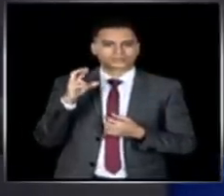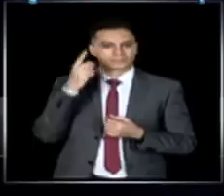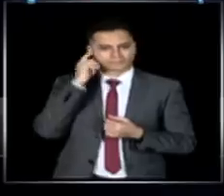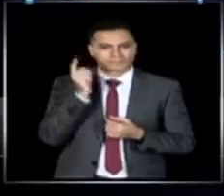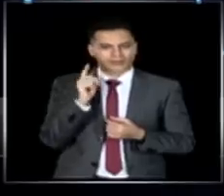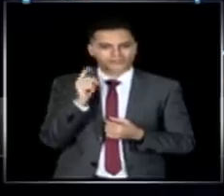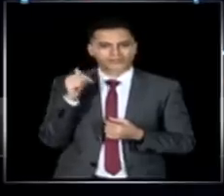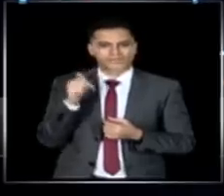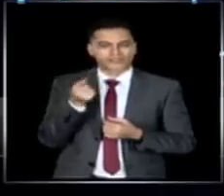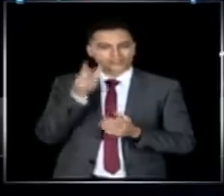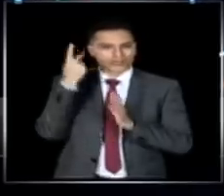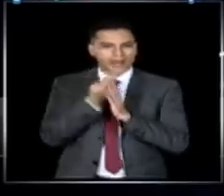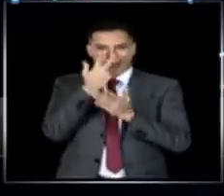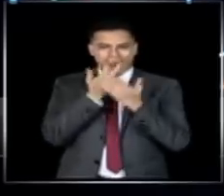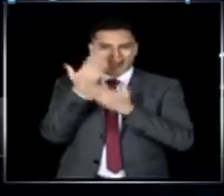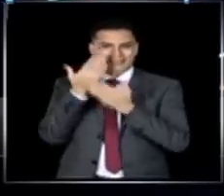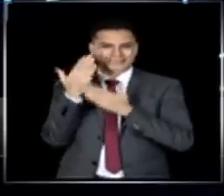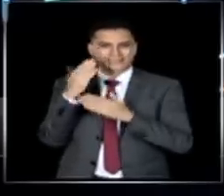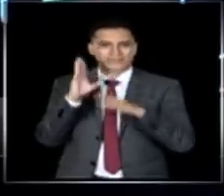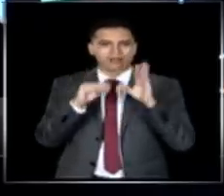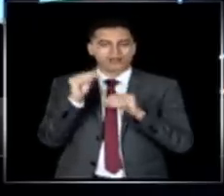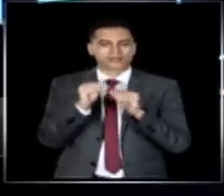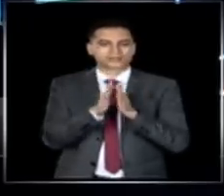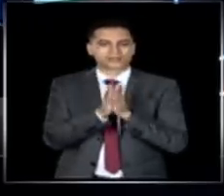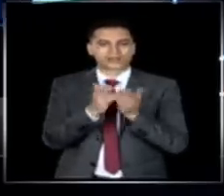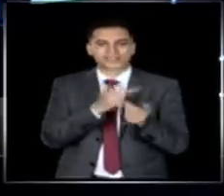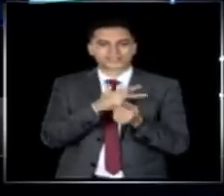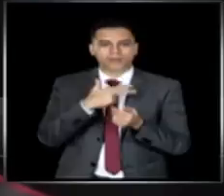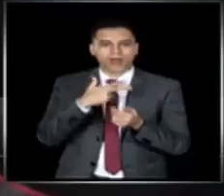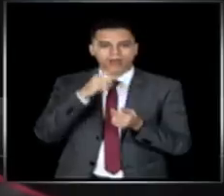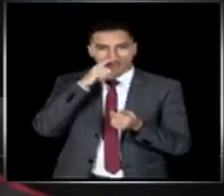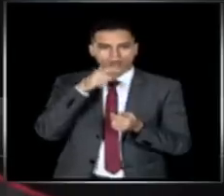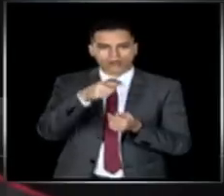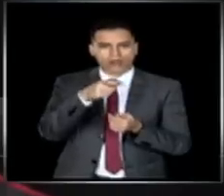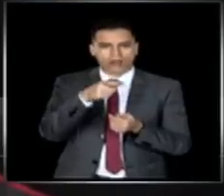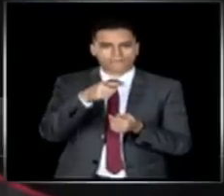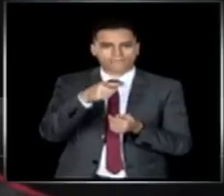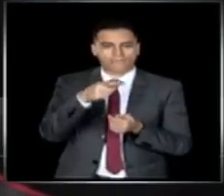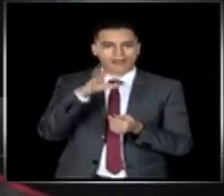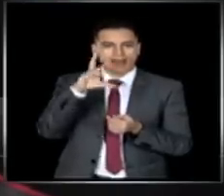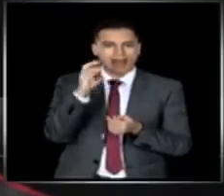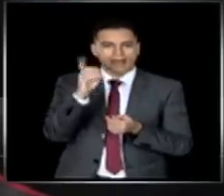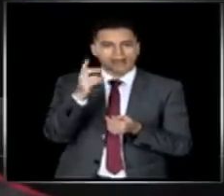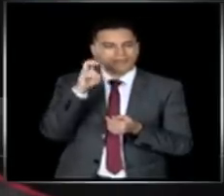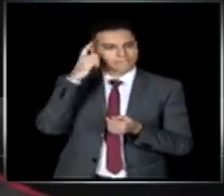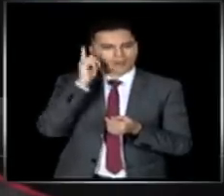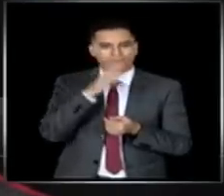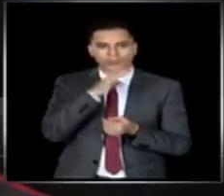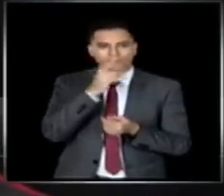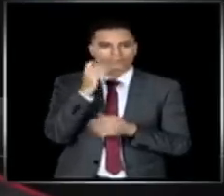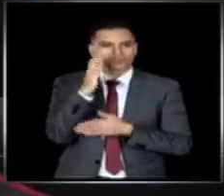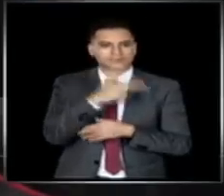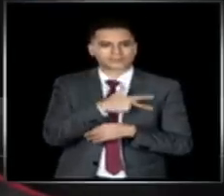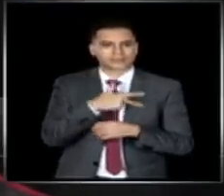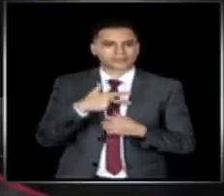باس. أحد شعراء العصر الجاهلي مؤلف قصيدة عقاب الهجر؟ باس. فمن هو؟ ما هي العملة الرسمية لسلطنة عمان؟